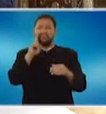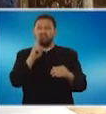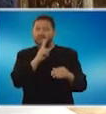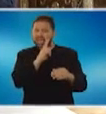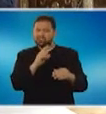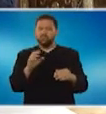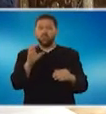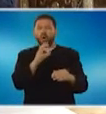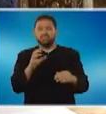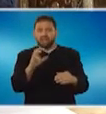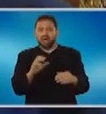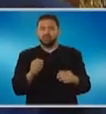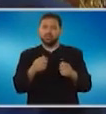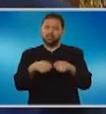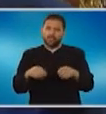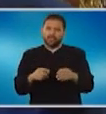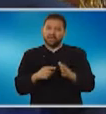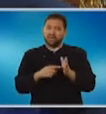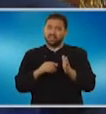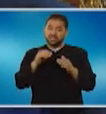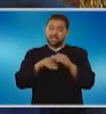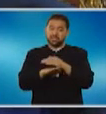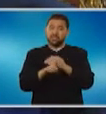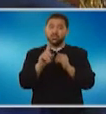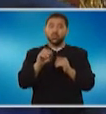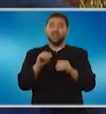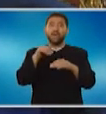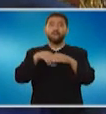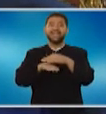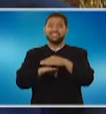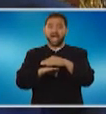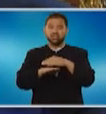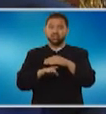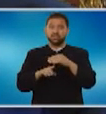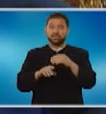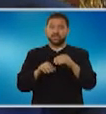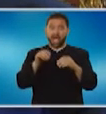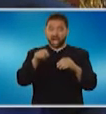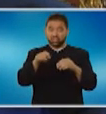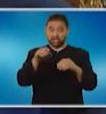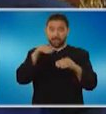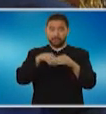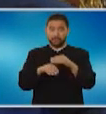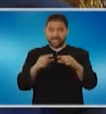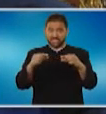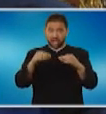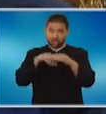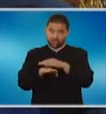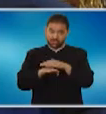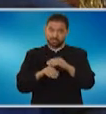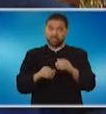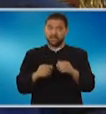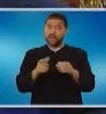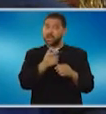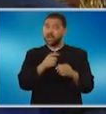socializare, toate acestea transmit un mesaj. Mesajul acela, odată receptat, ne poate forma,